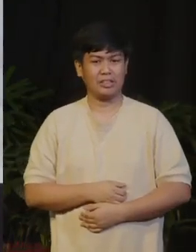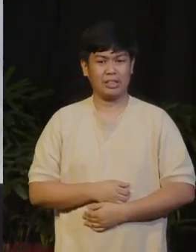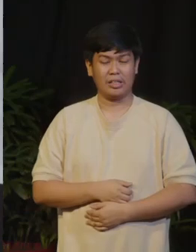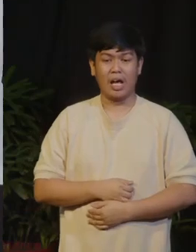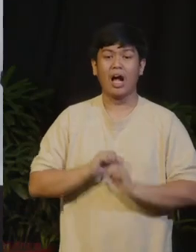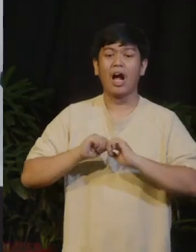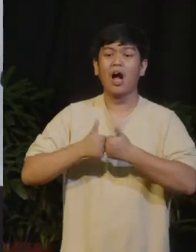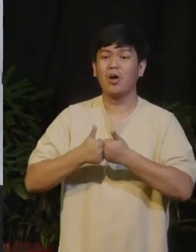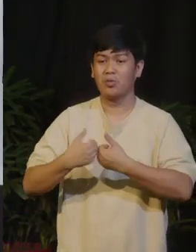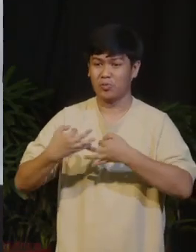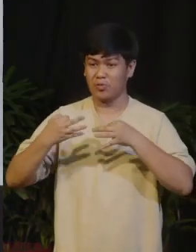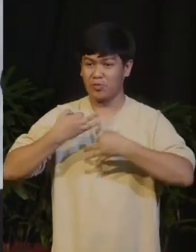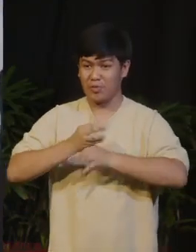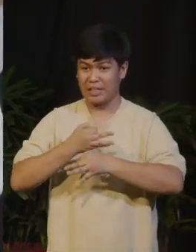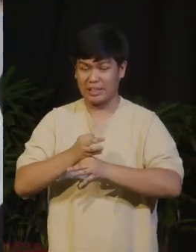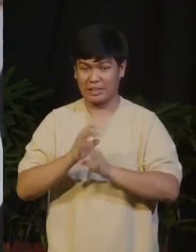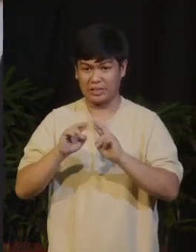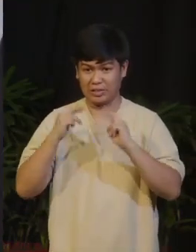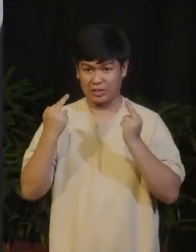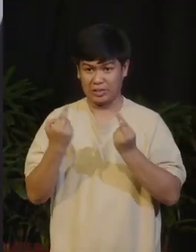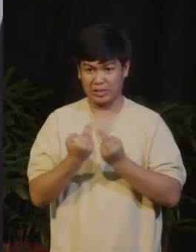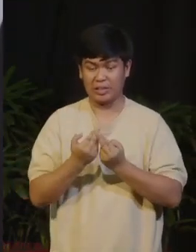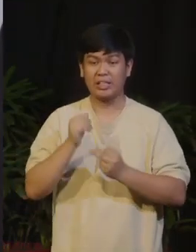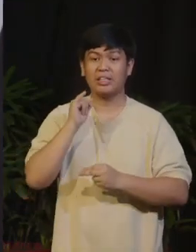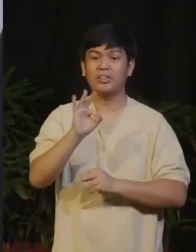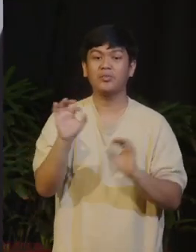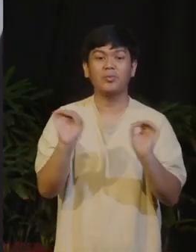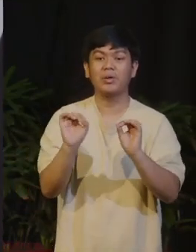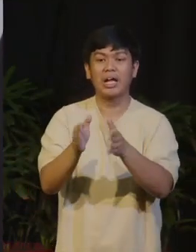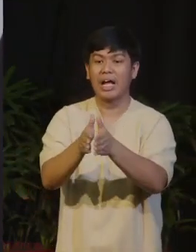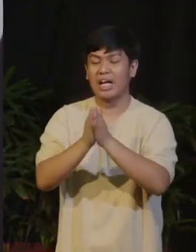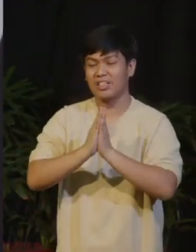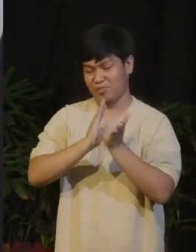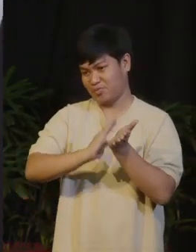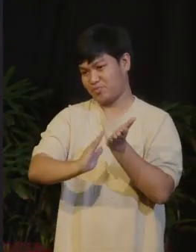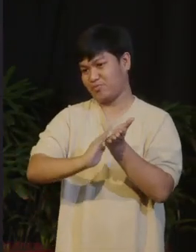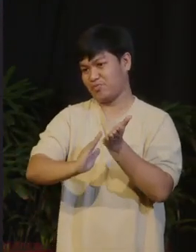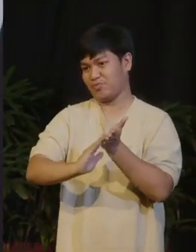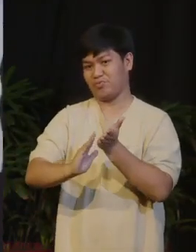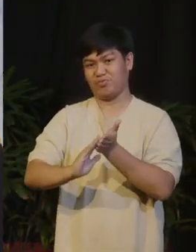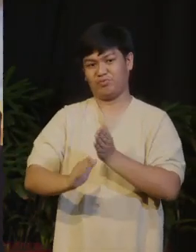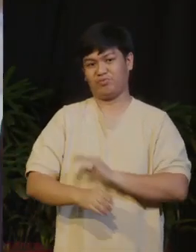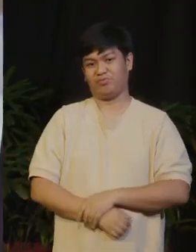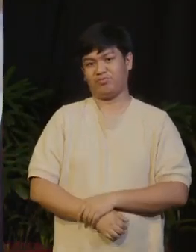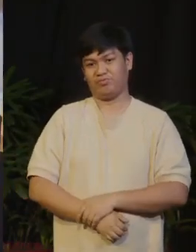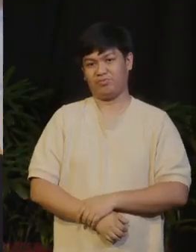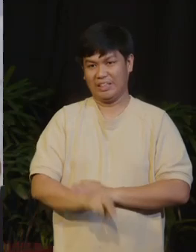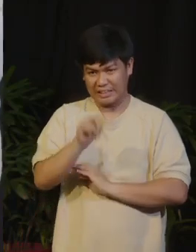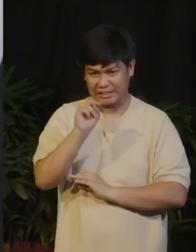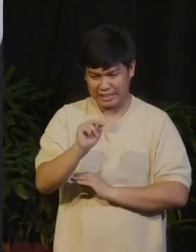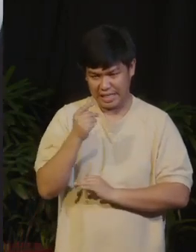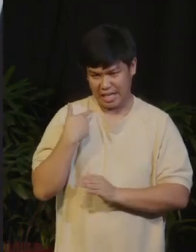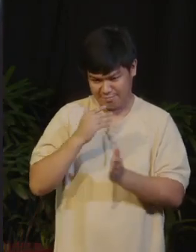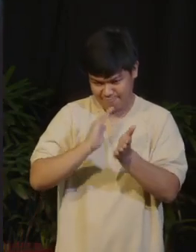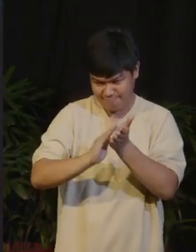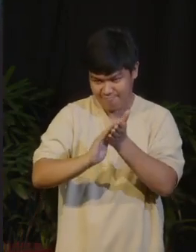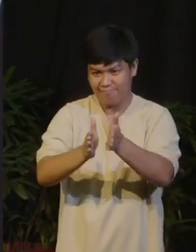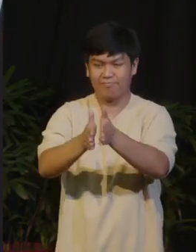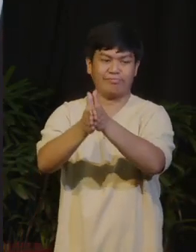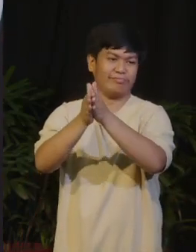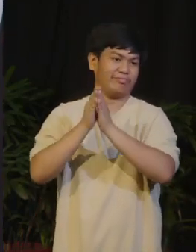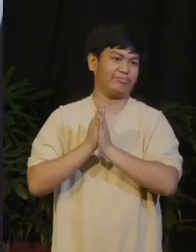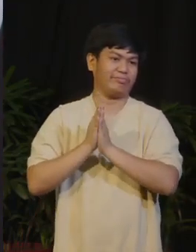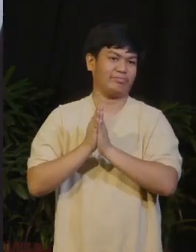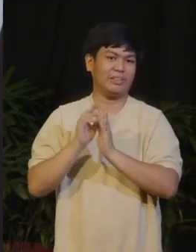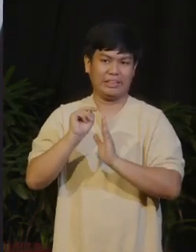magkasundo o mag-reconcile kung hindi sila hihingi ng kapatawaran sa atin o hindi tayo lalapit